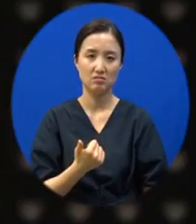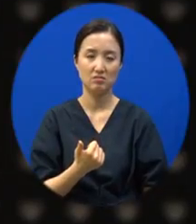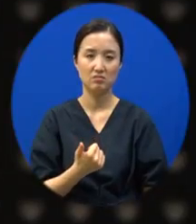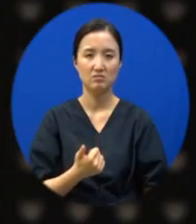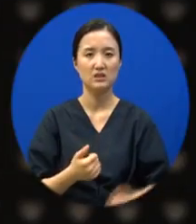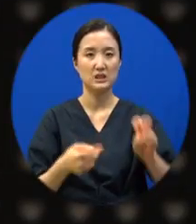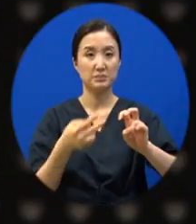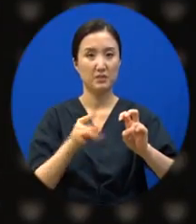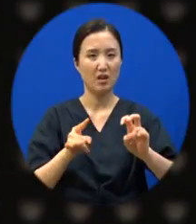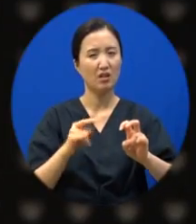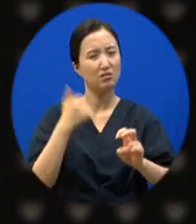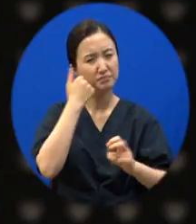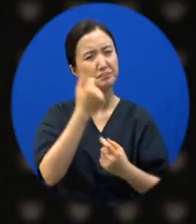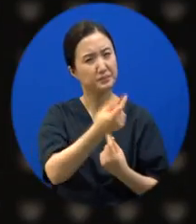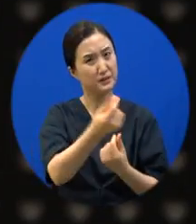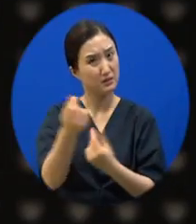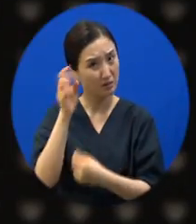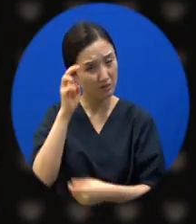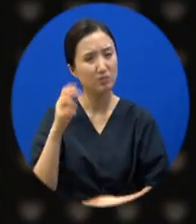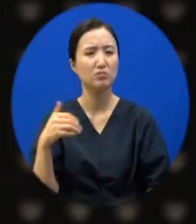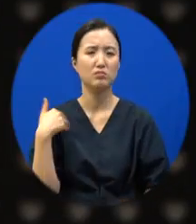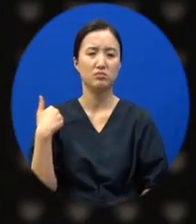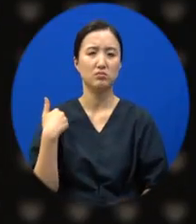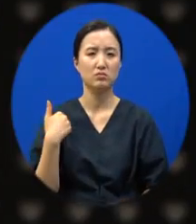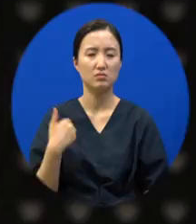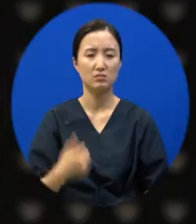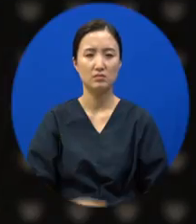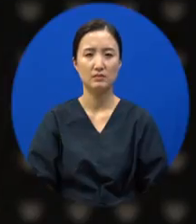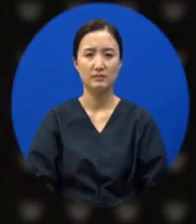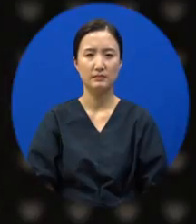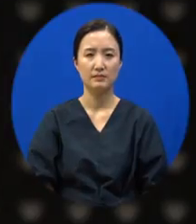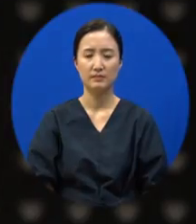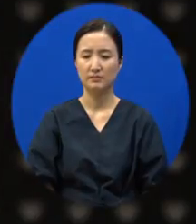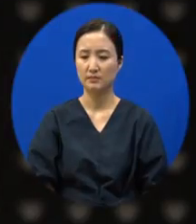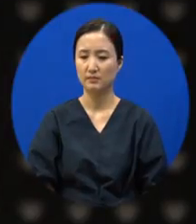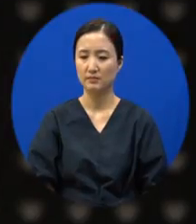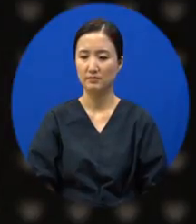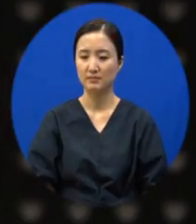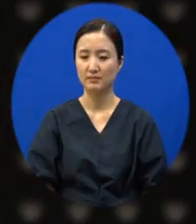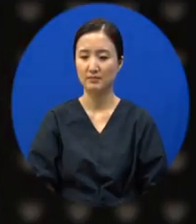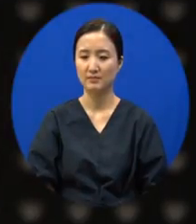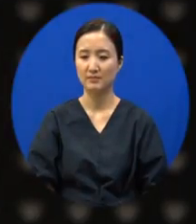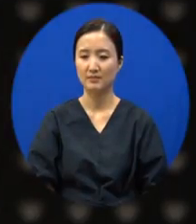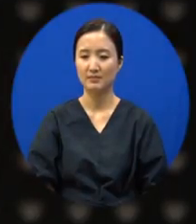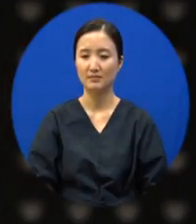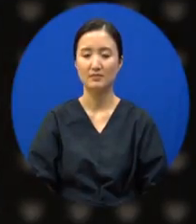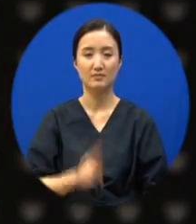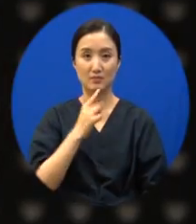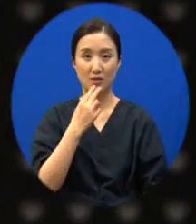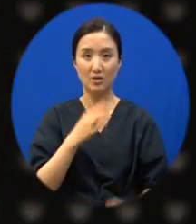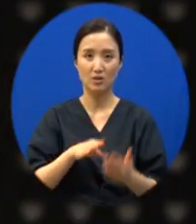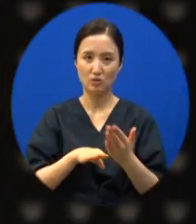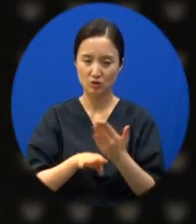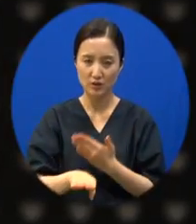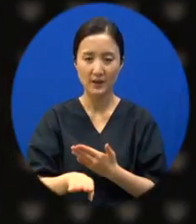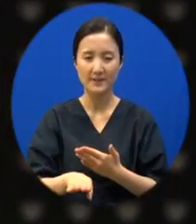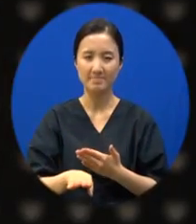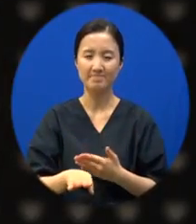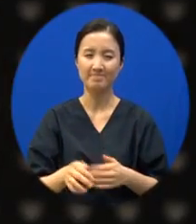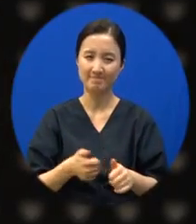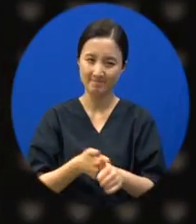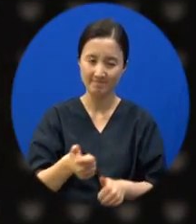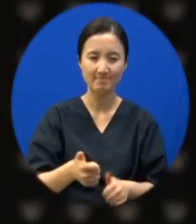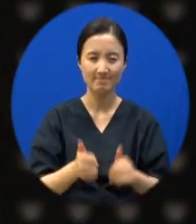같아요. 저도 이제 그런 감정을 굉장히 오랫동안 가졌었고요. 뭐 물론 그 이후로 좀 극복을